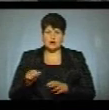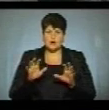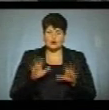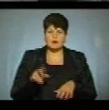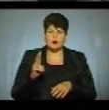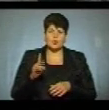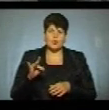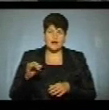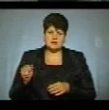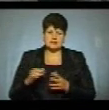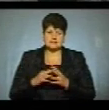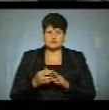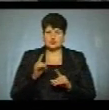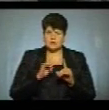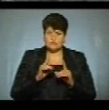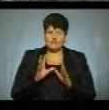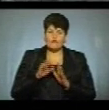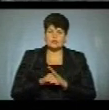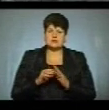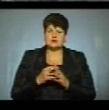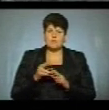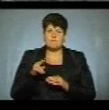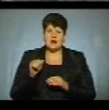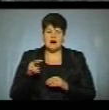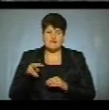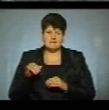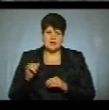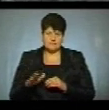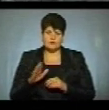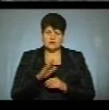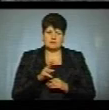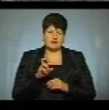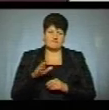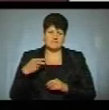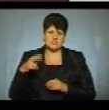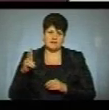Курянської селищної ради, до якої входить село Павлів, Володимир Вишнівецький.